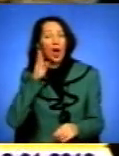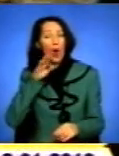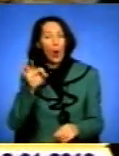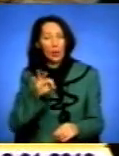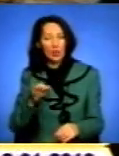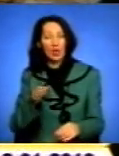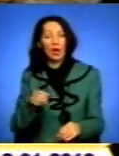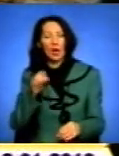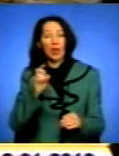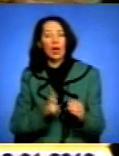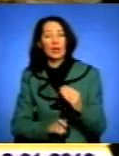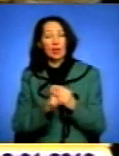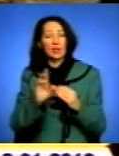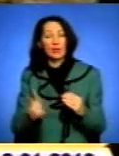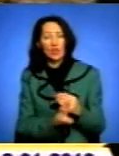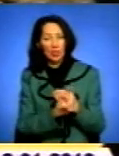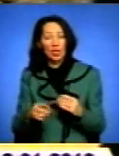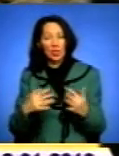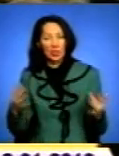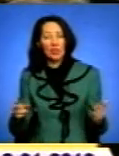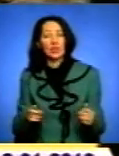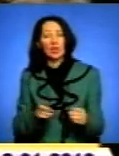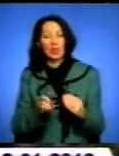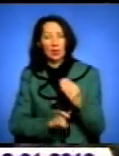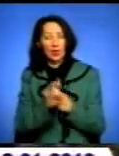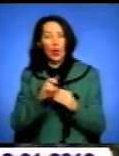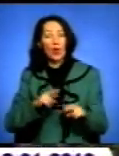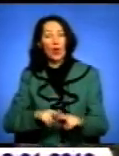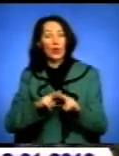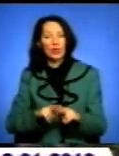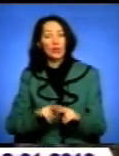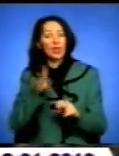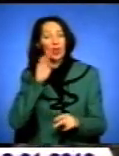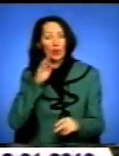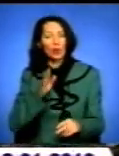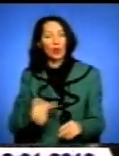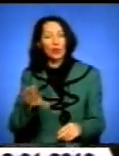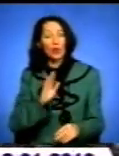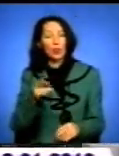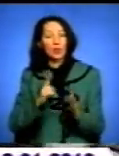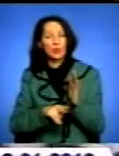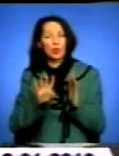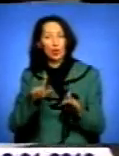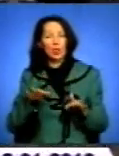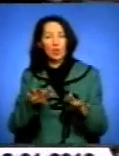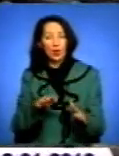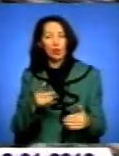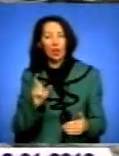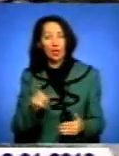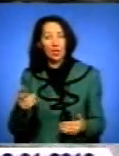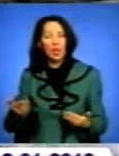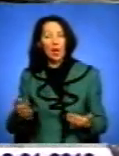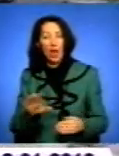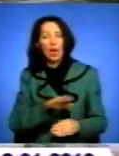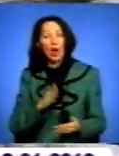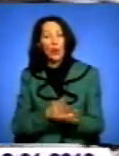основні святкові заходи, які пройдуть у різдвяний період на Тернопіллі, а загалом їх буде 74. Тож жителі краю матимуть великий вибір,